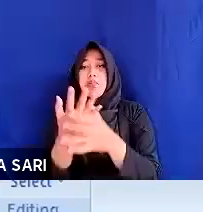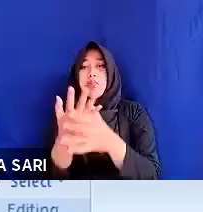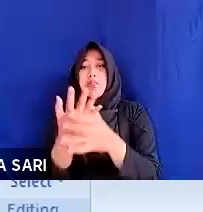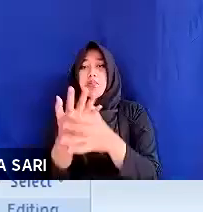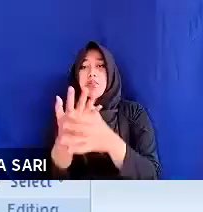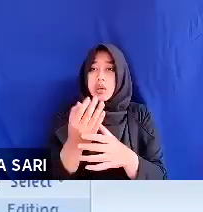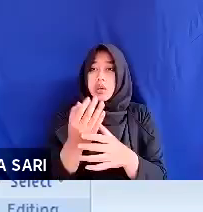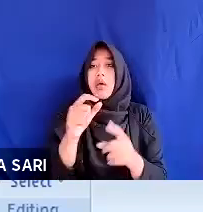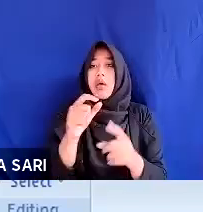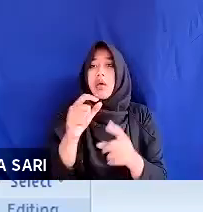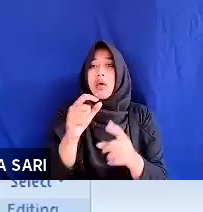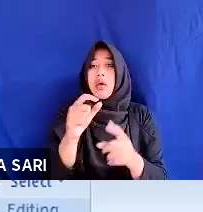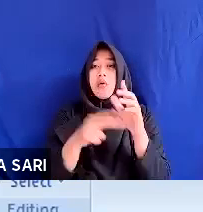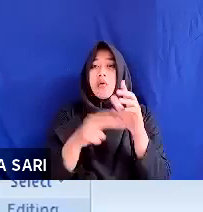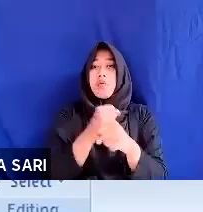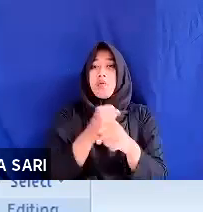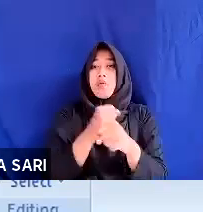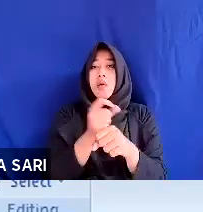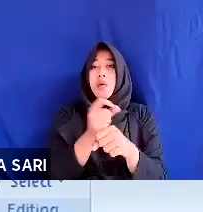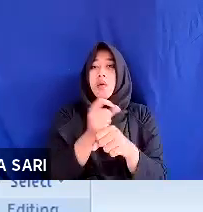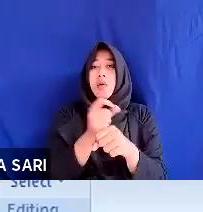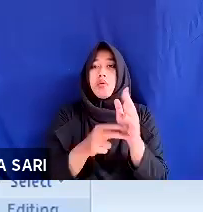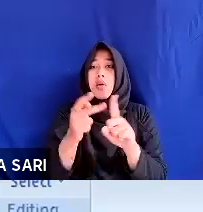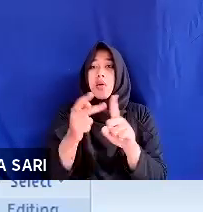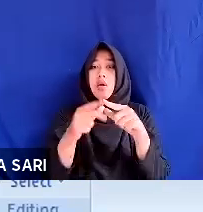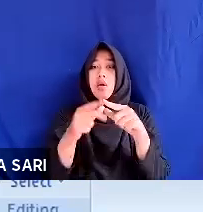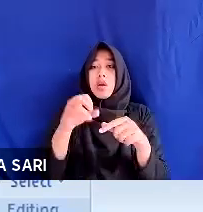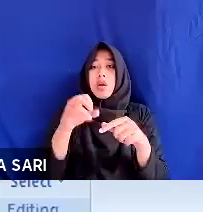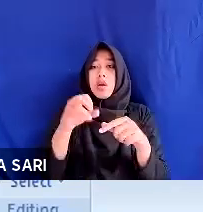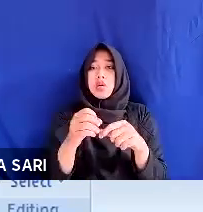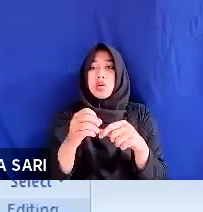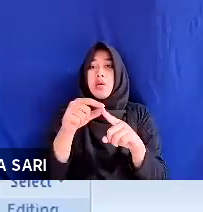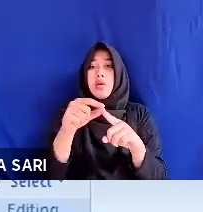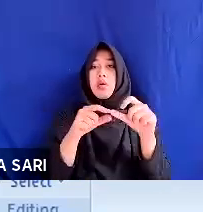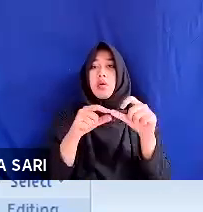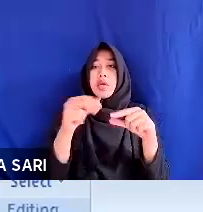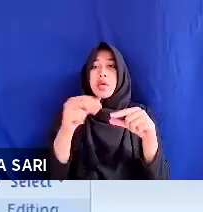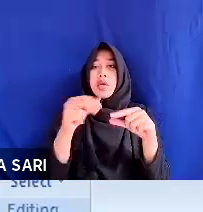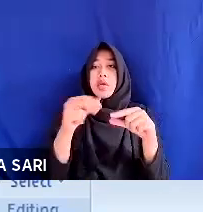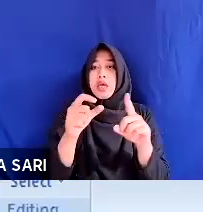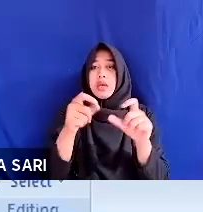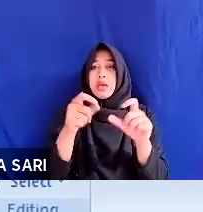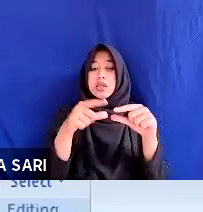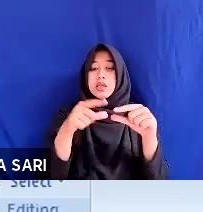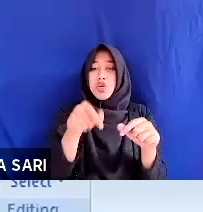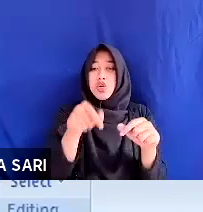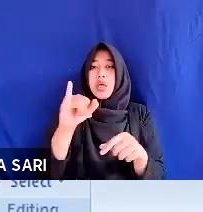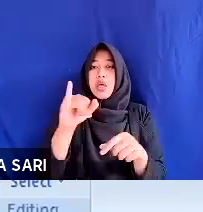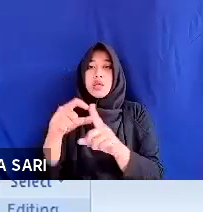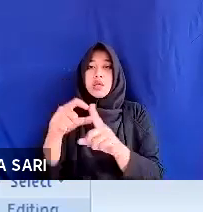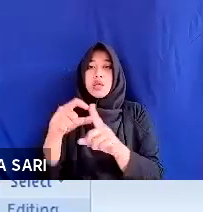dengan pasardesa.id. Dan kalau teman-teman buka pasardesa.id, hari ini teman-teman sudah bisa menemukan